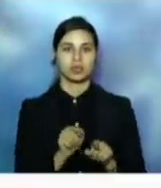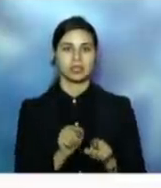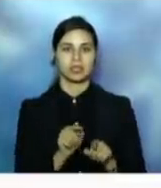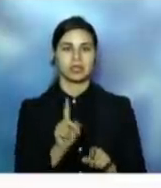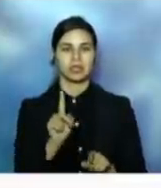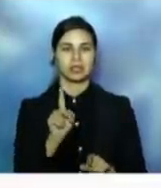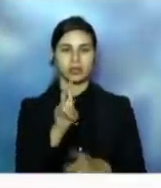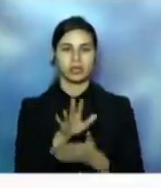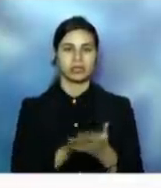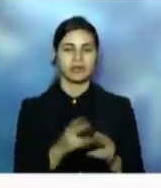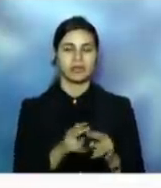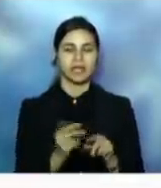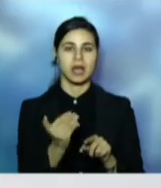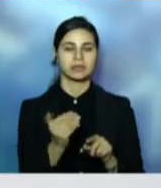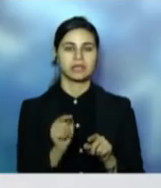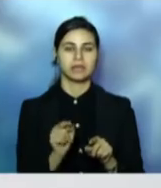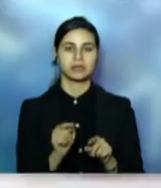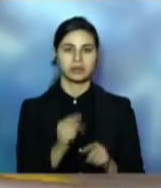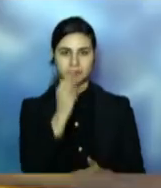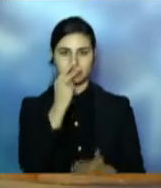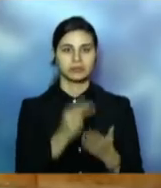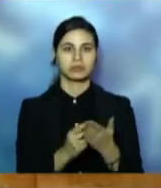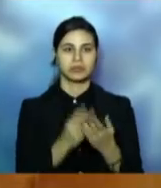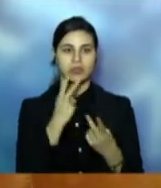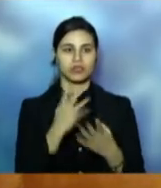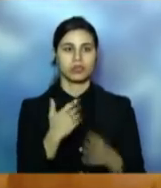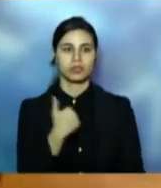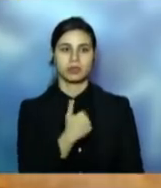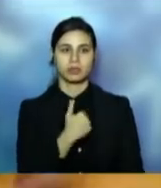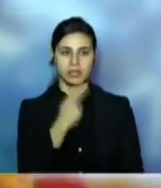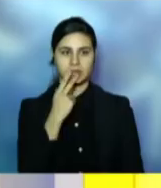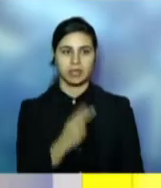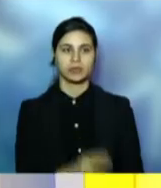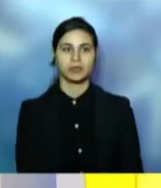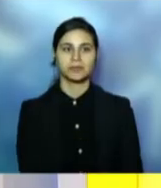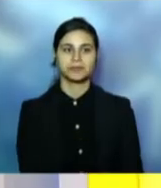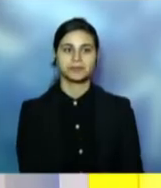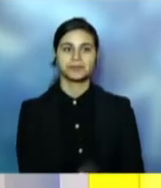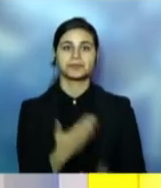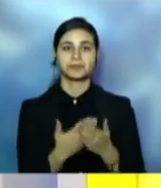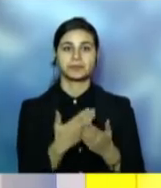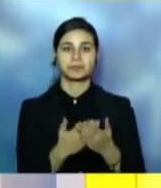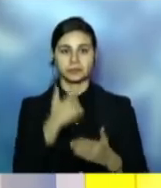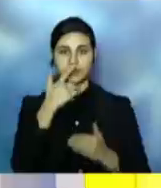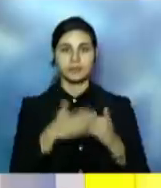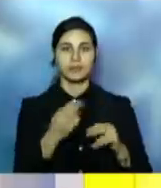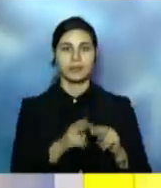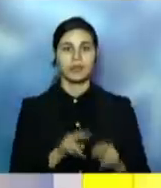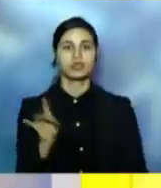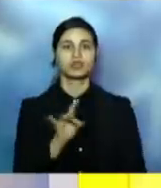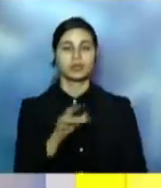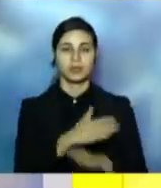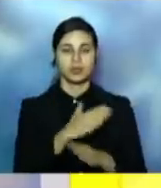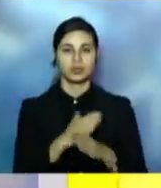მე ამისათვის თვალსაჩინოებას გამოვიყენებ. თუ ავიღებთ, აი დაახლოებით აი ამ ზომის